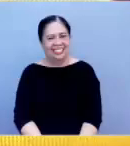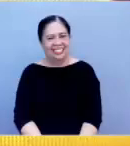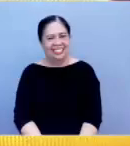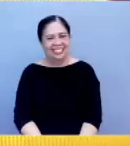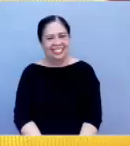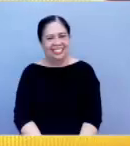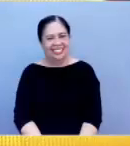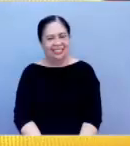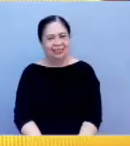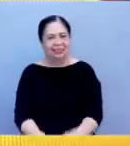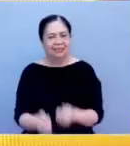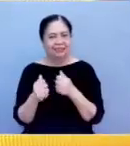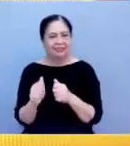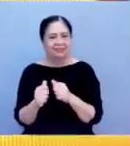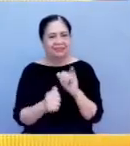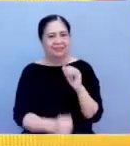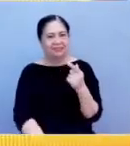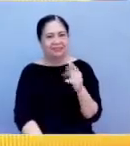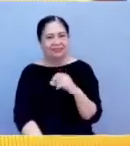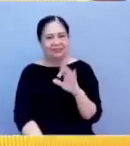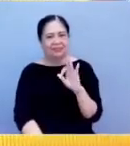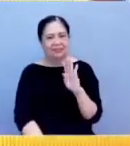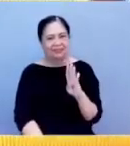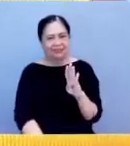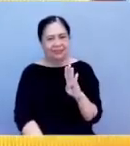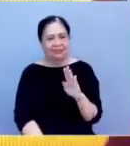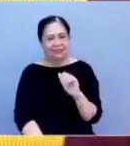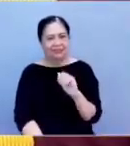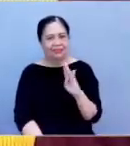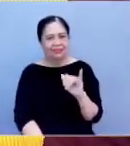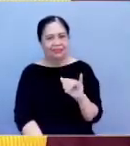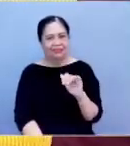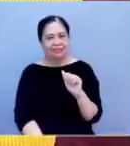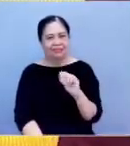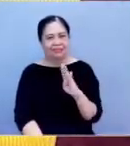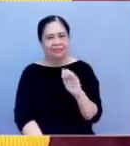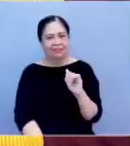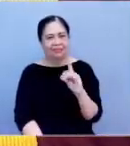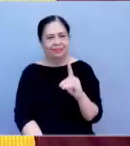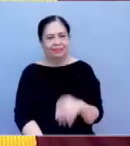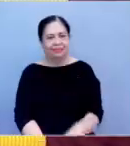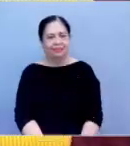You can follow us on Instagram and Facebook. It's at abbyabad.ph.